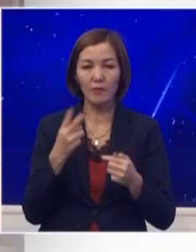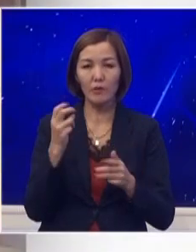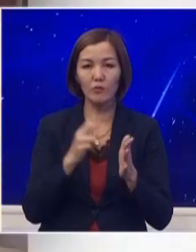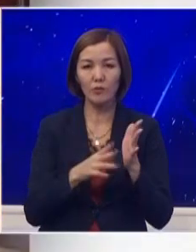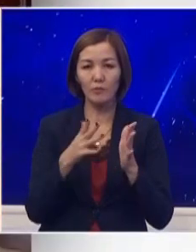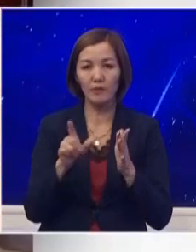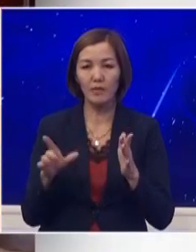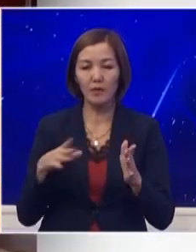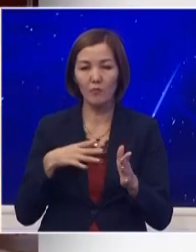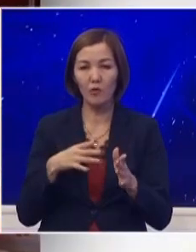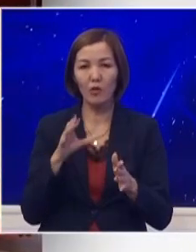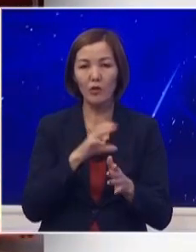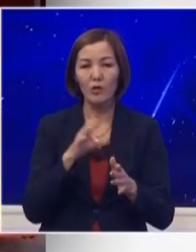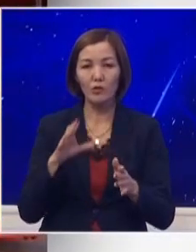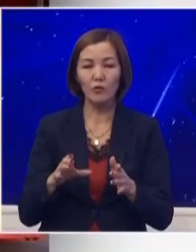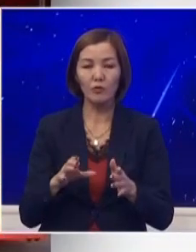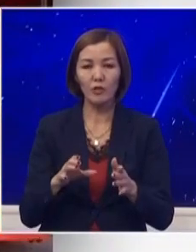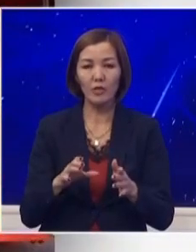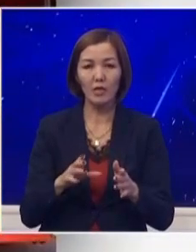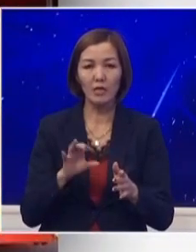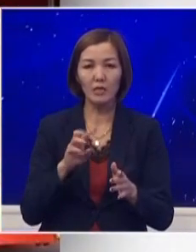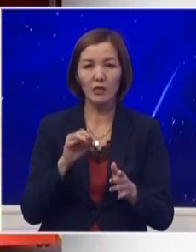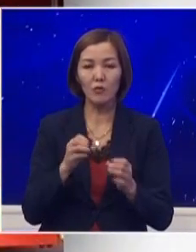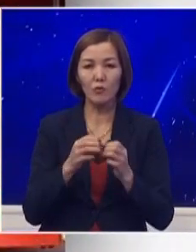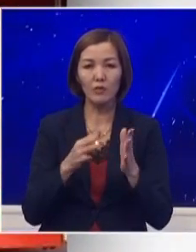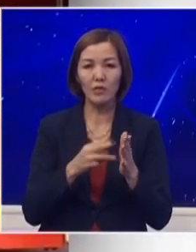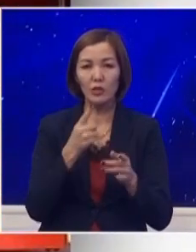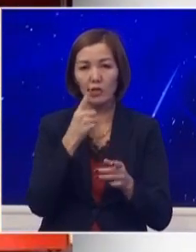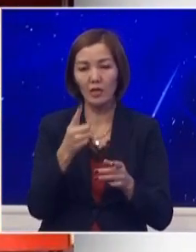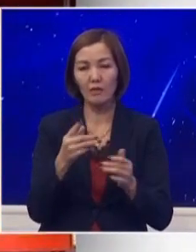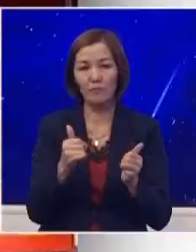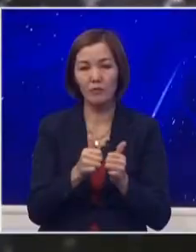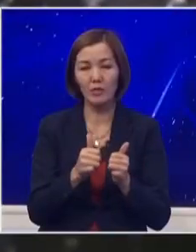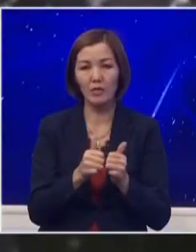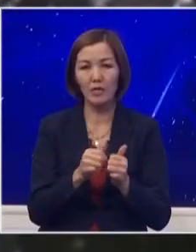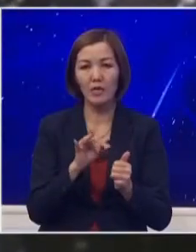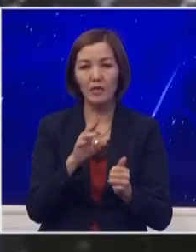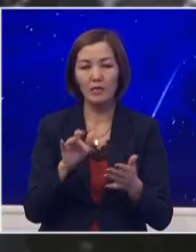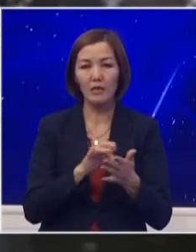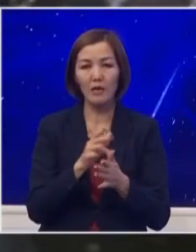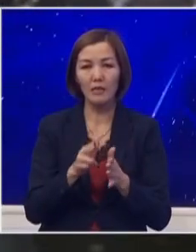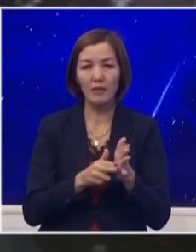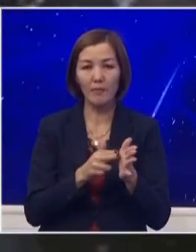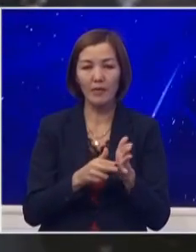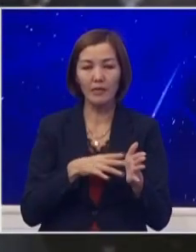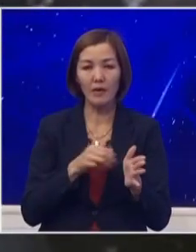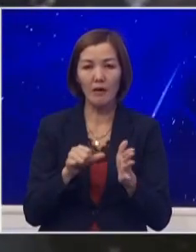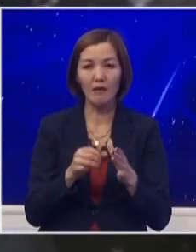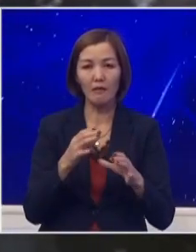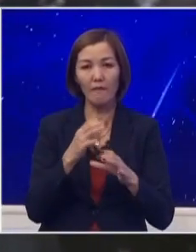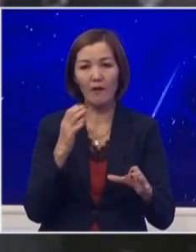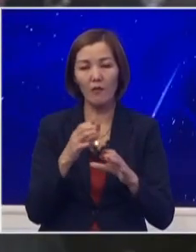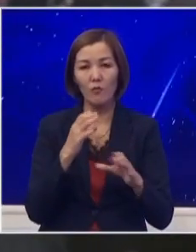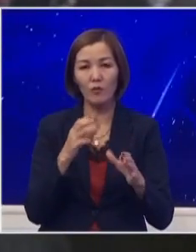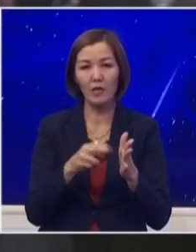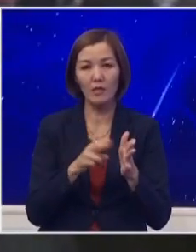жолаушы болған. Ол солтүстік Чола провинциясында Сеулден 18 шақырым жерде орналасқан Иксын қаласына бара жатқан. Пойыздың 6 вагоны рельстен